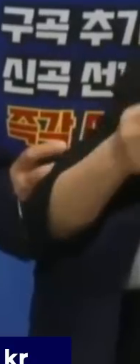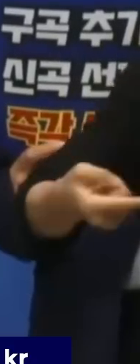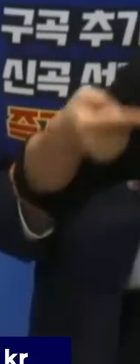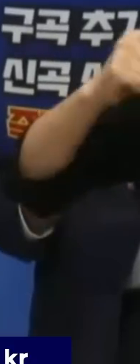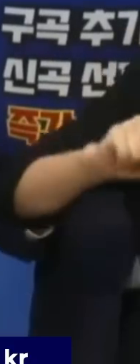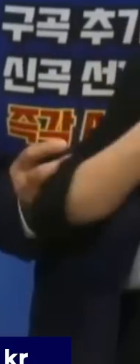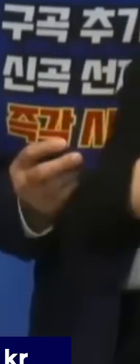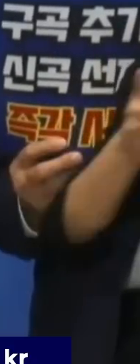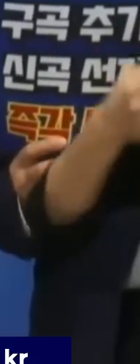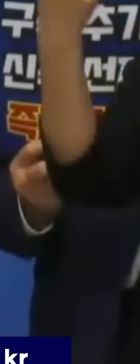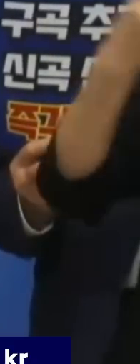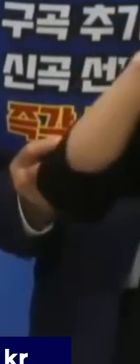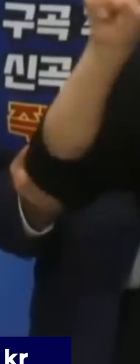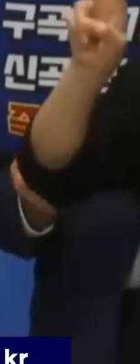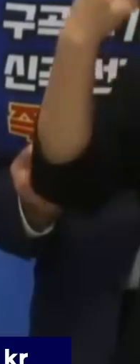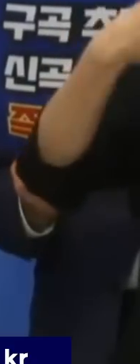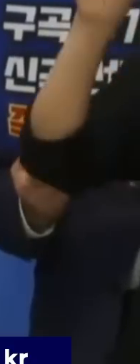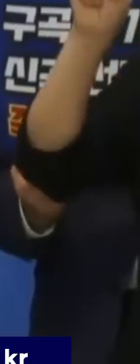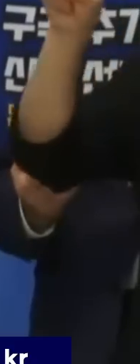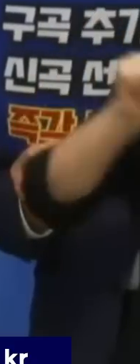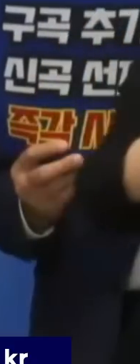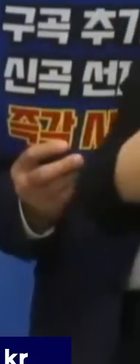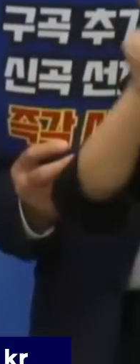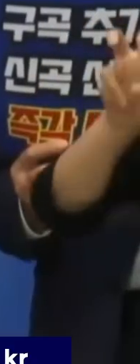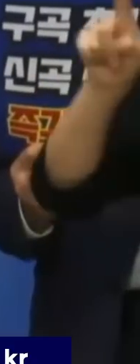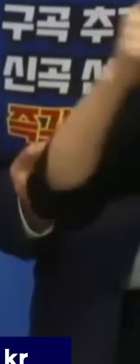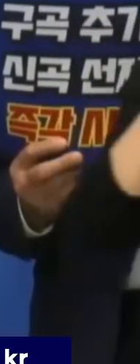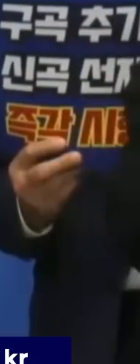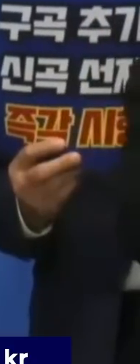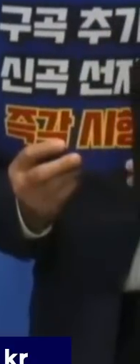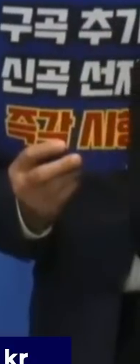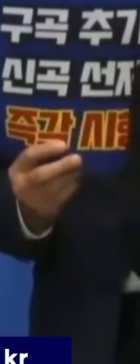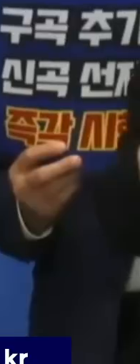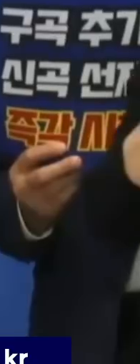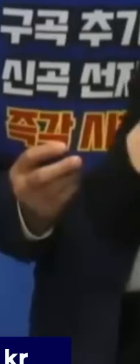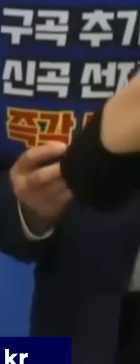주십시오. 감사합니다. 2022년 9월 21일 더불어민주당 쌀값